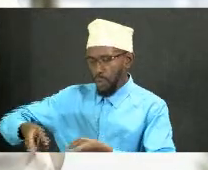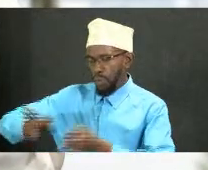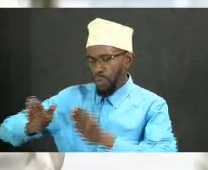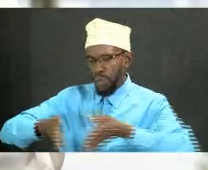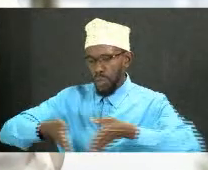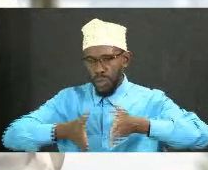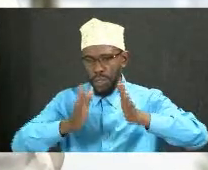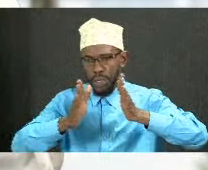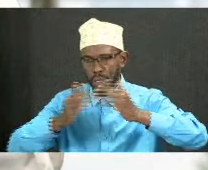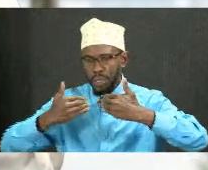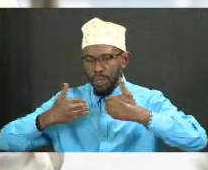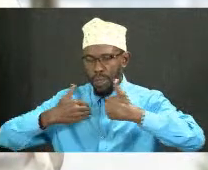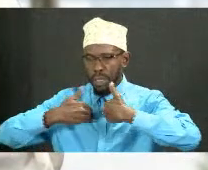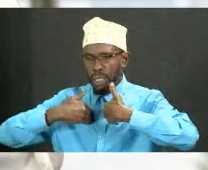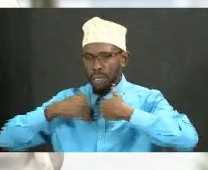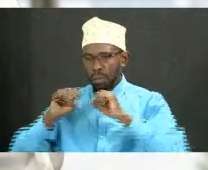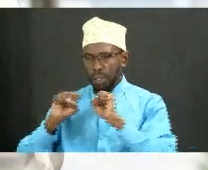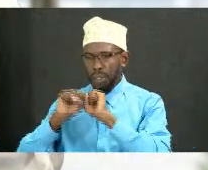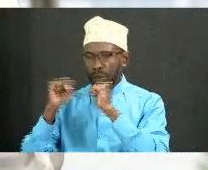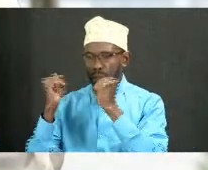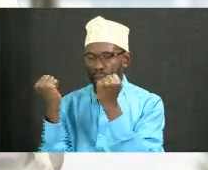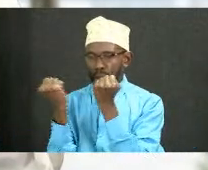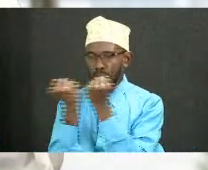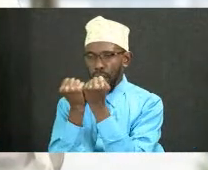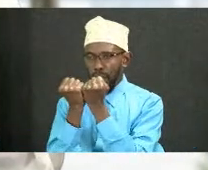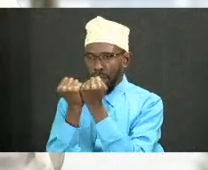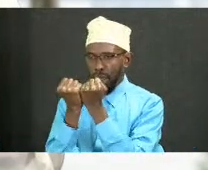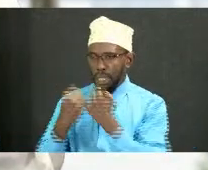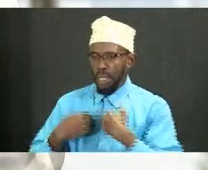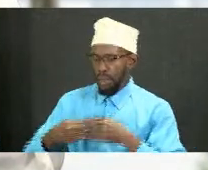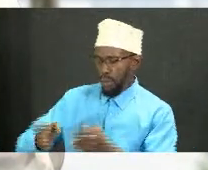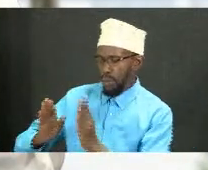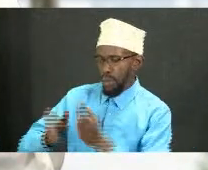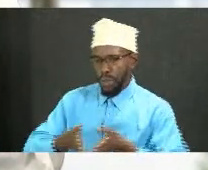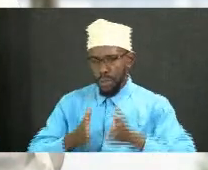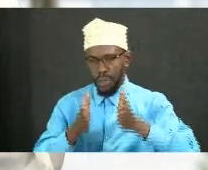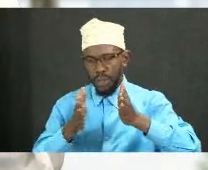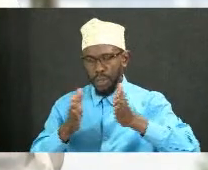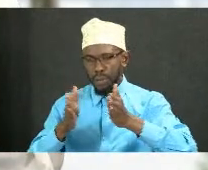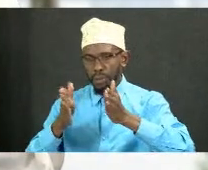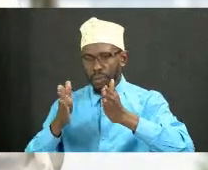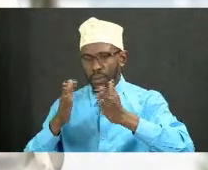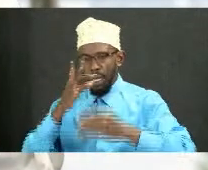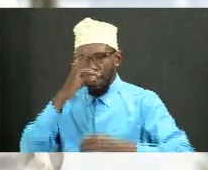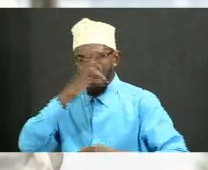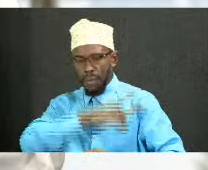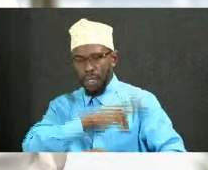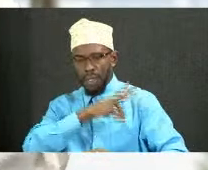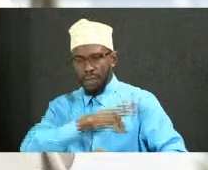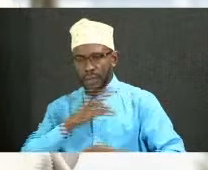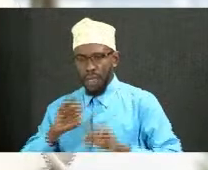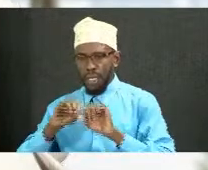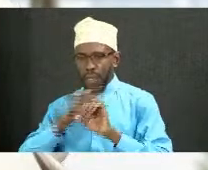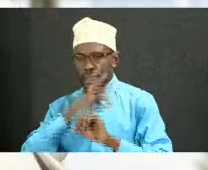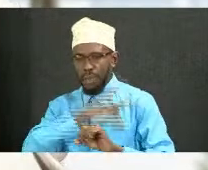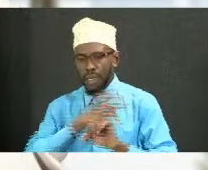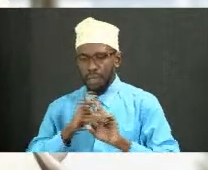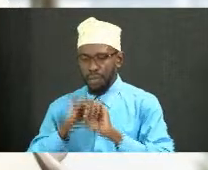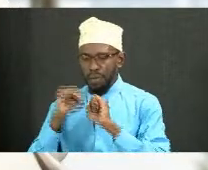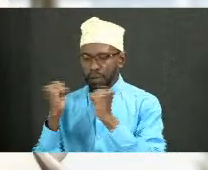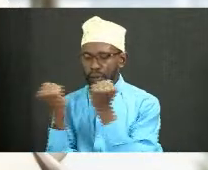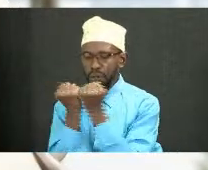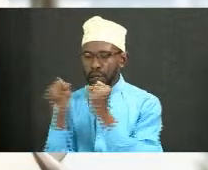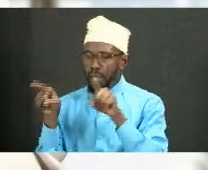opportunities ambazo zinapatikana katika jamii, aweze kuchukua zile opportunities na ajifaidi mwenyewe na afaidi jamii inshallah